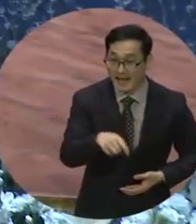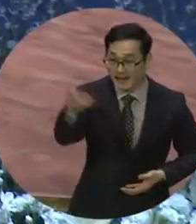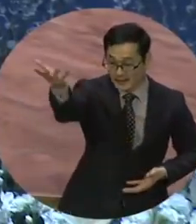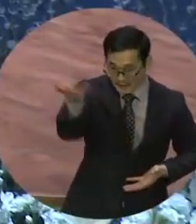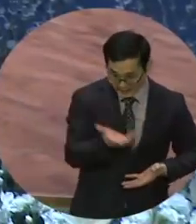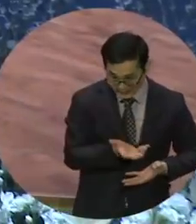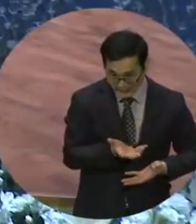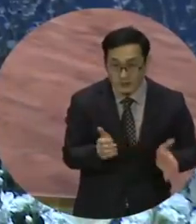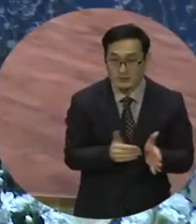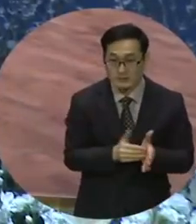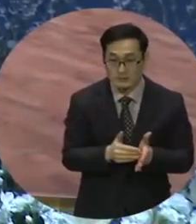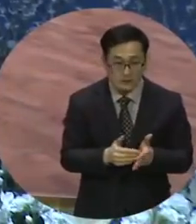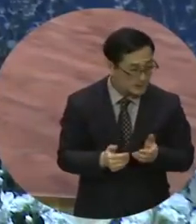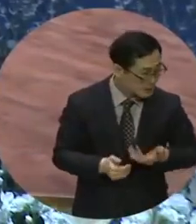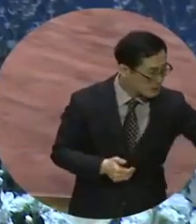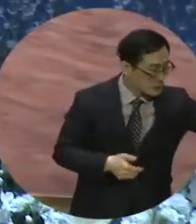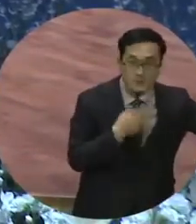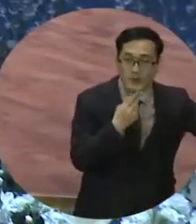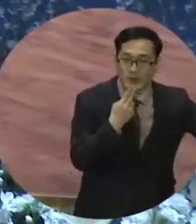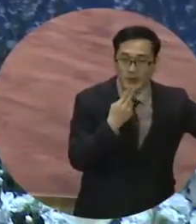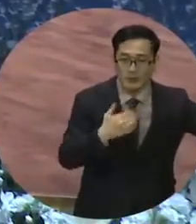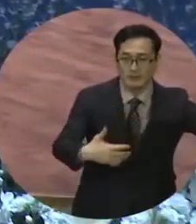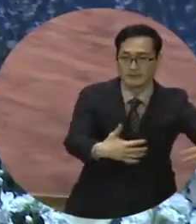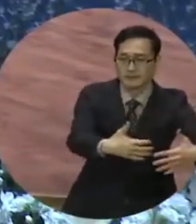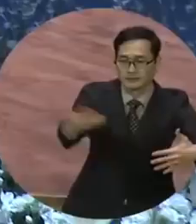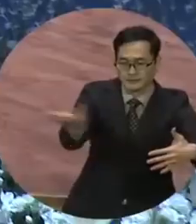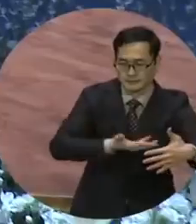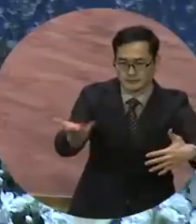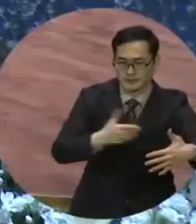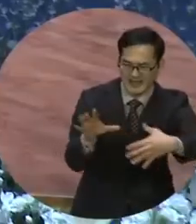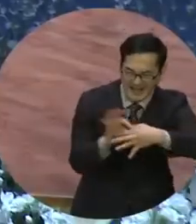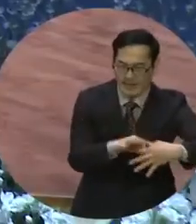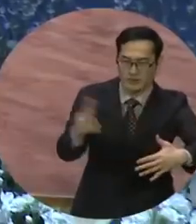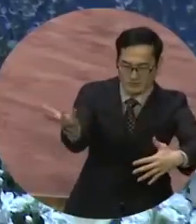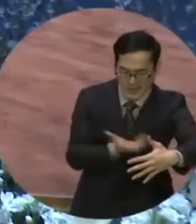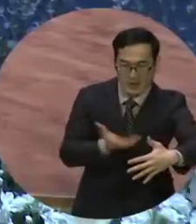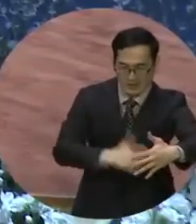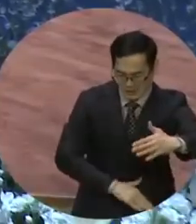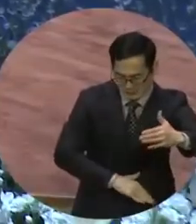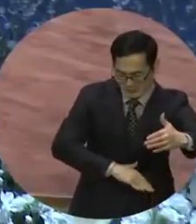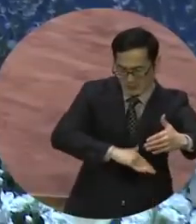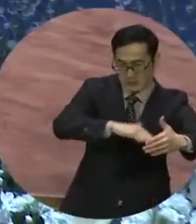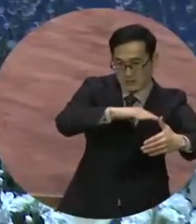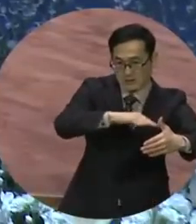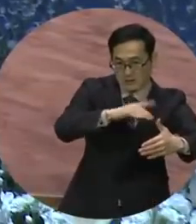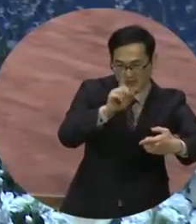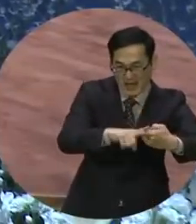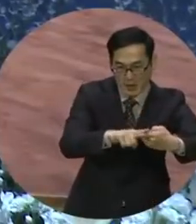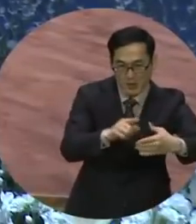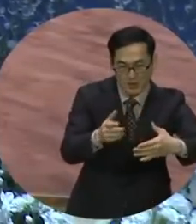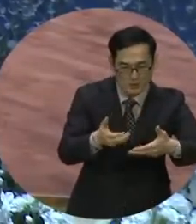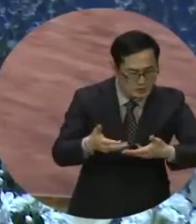끝이야. 나간 데가 없어. 딱 막혀 있어. 들어온 대로 다 썩어.